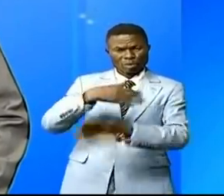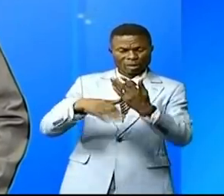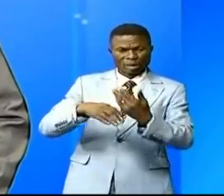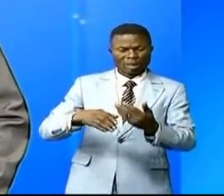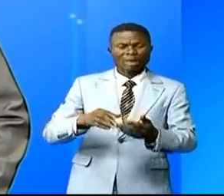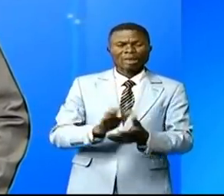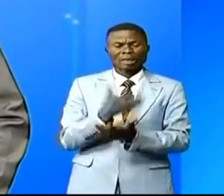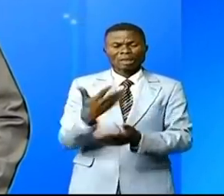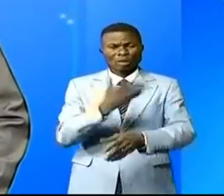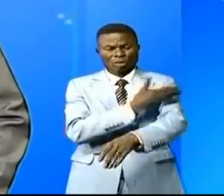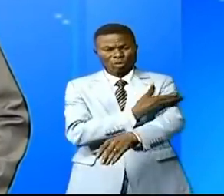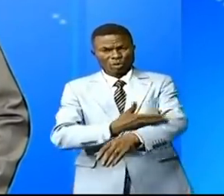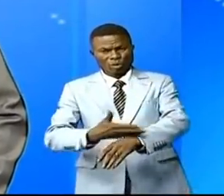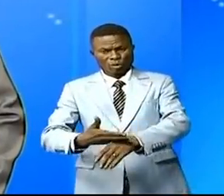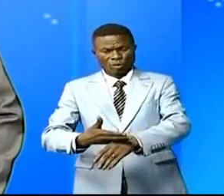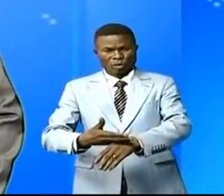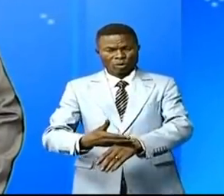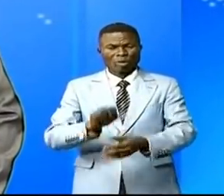des prix